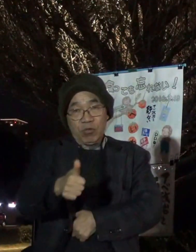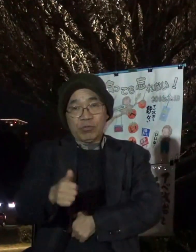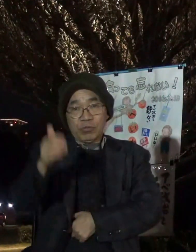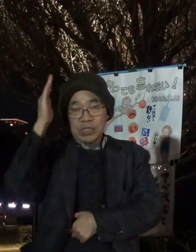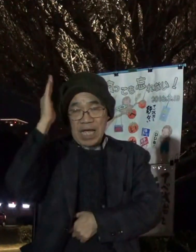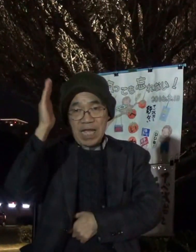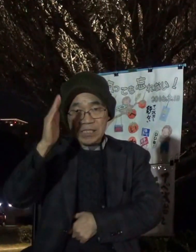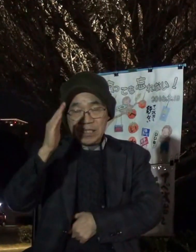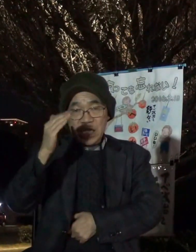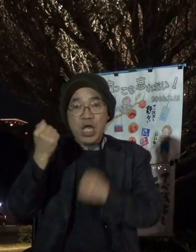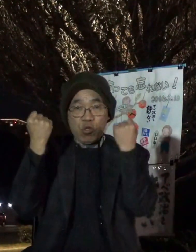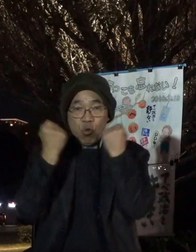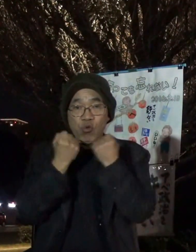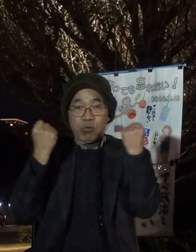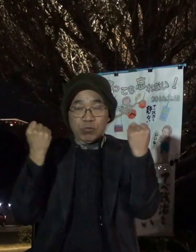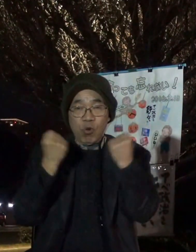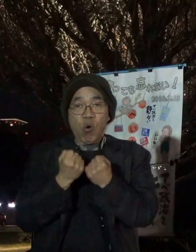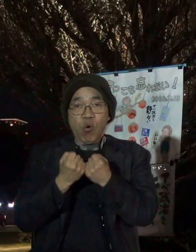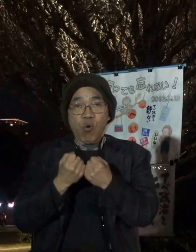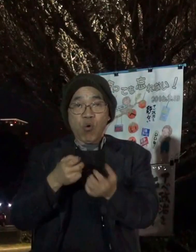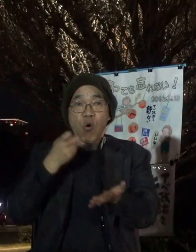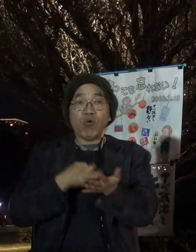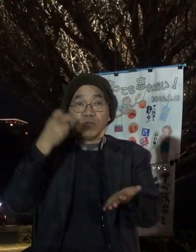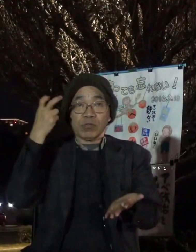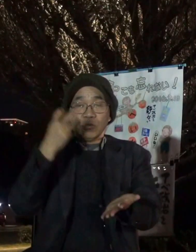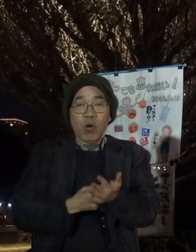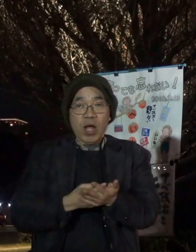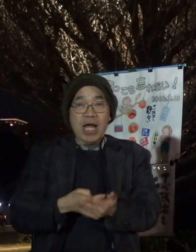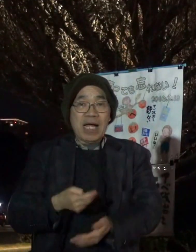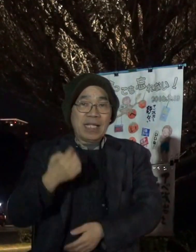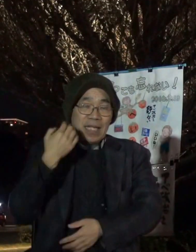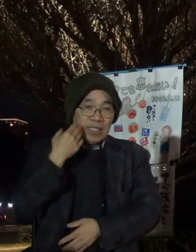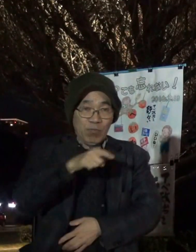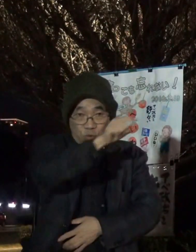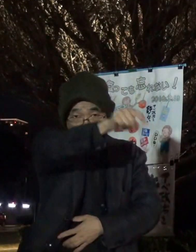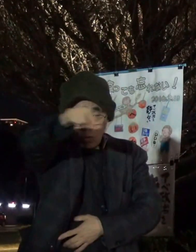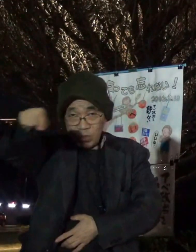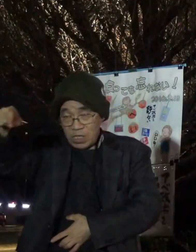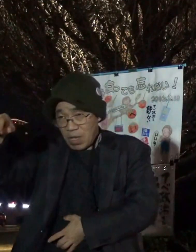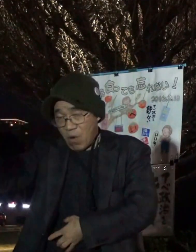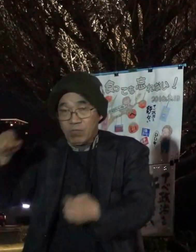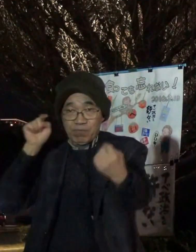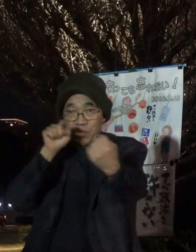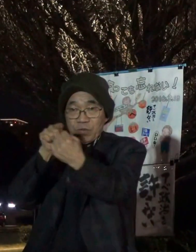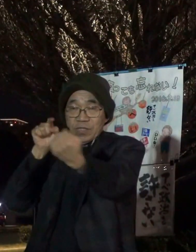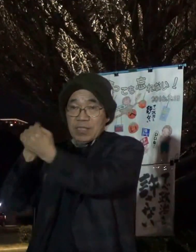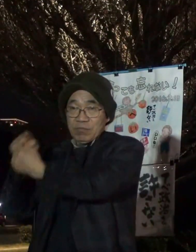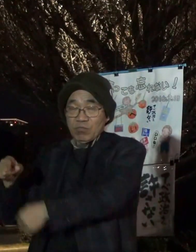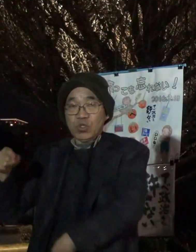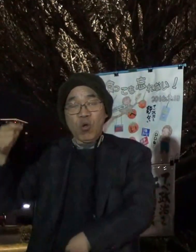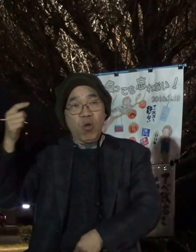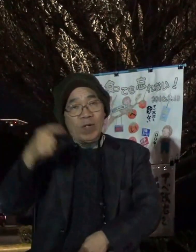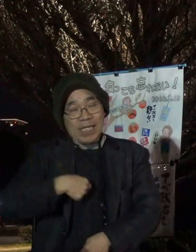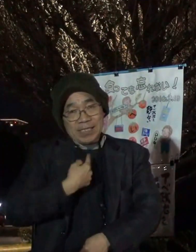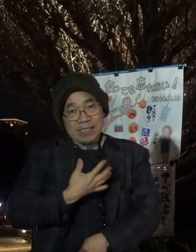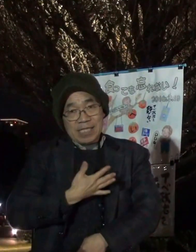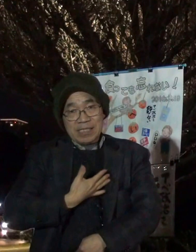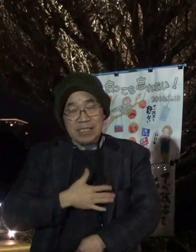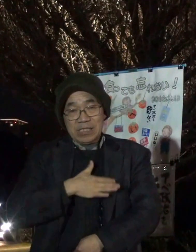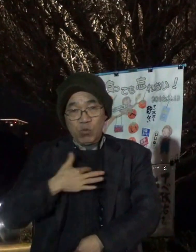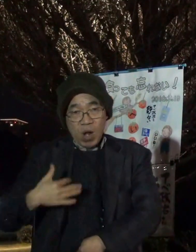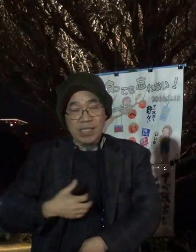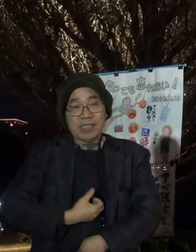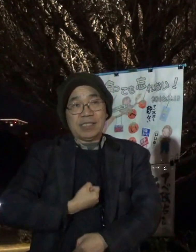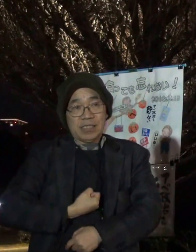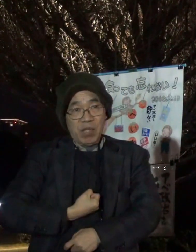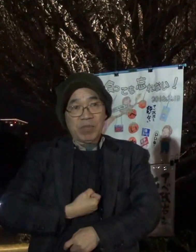は誰にもどこにでも通用するものだと私たちは信じています。自分の国